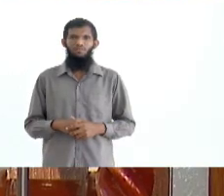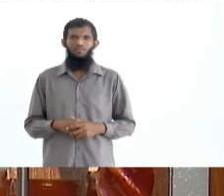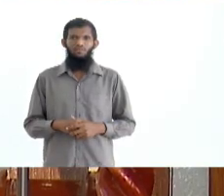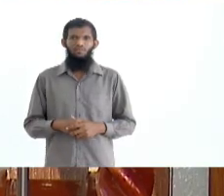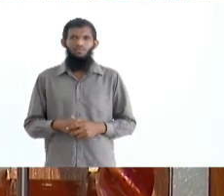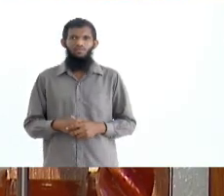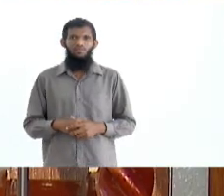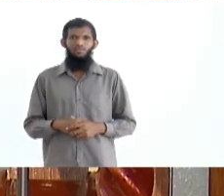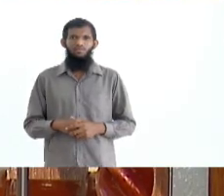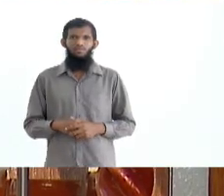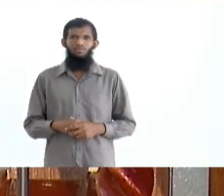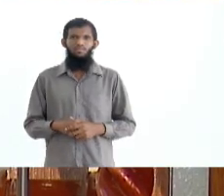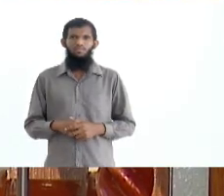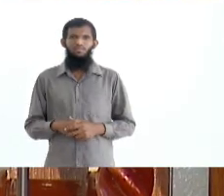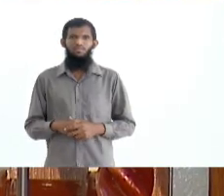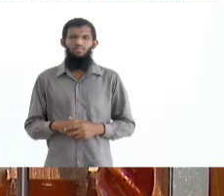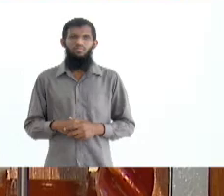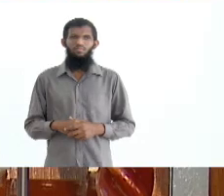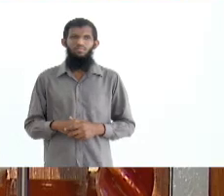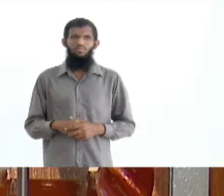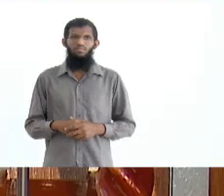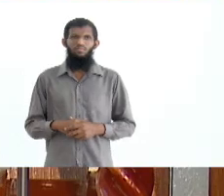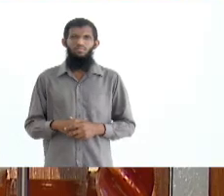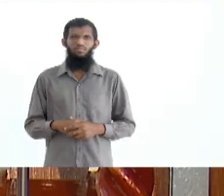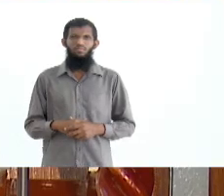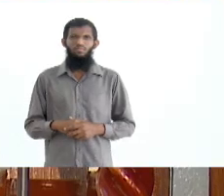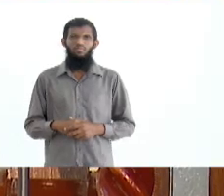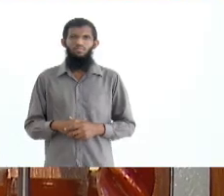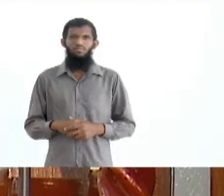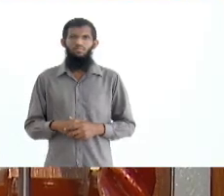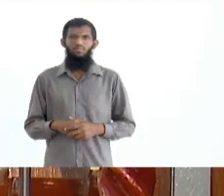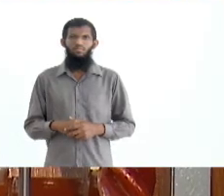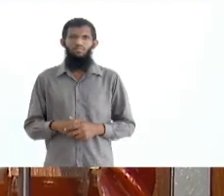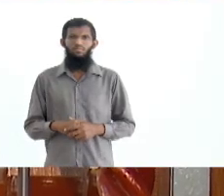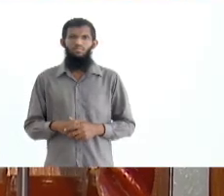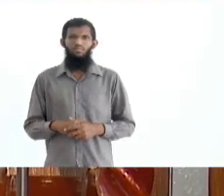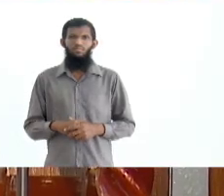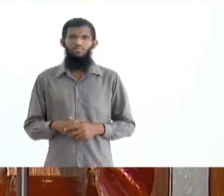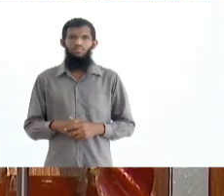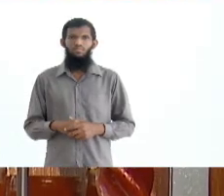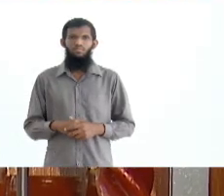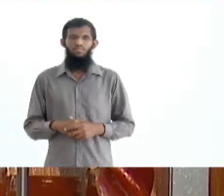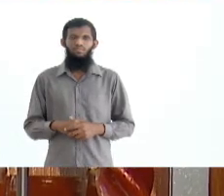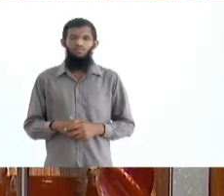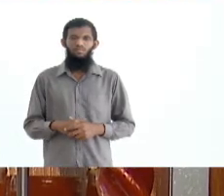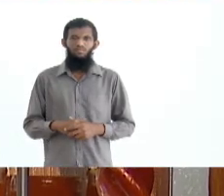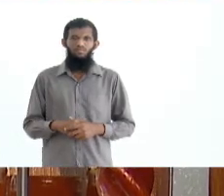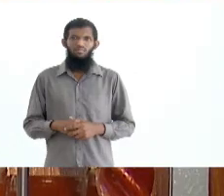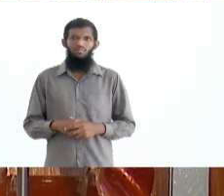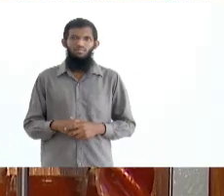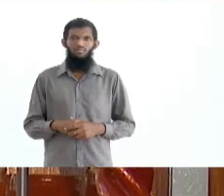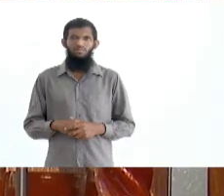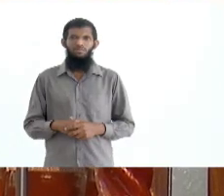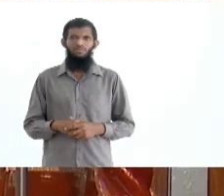الذين آمنوا اتقوا الله حق تقاته ولا تموتن إلا وأنتم مسلمون.